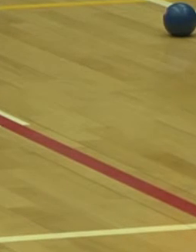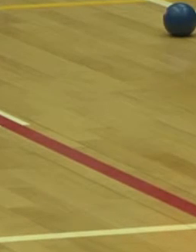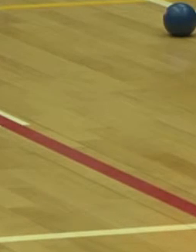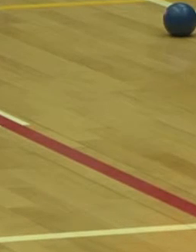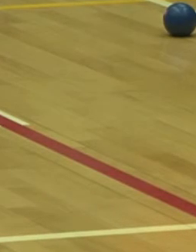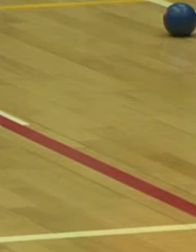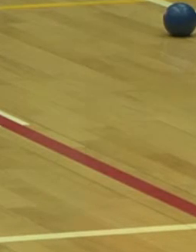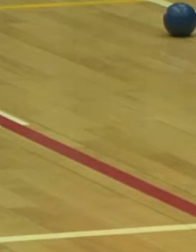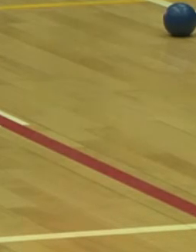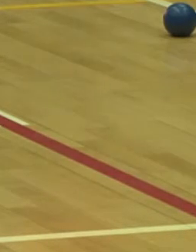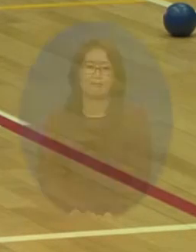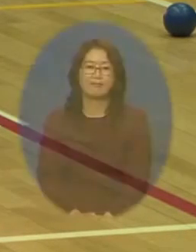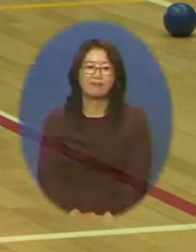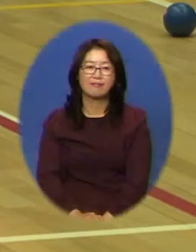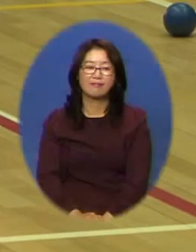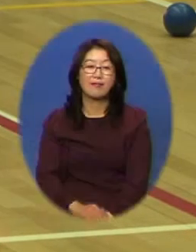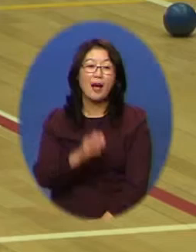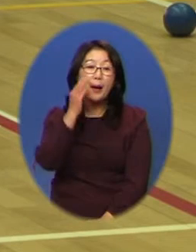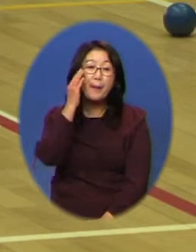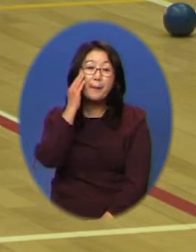파란색 볼 쪽해 주세요.